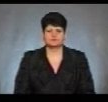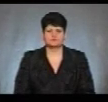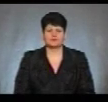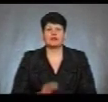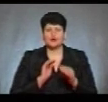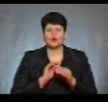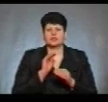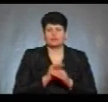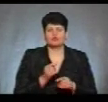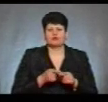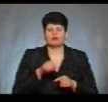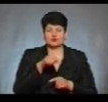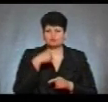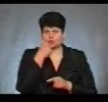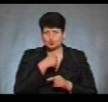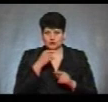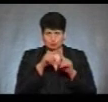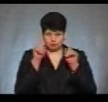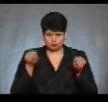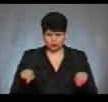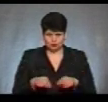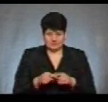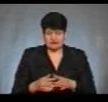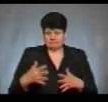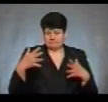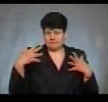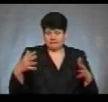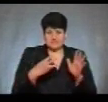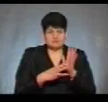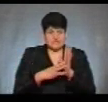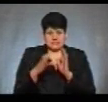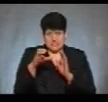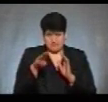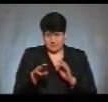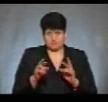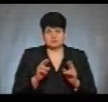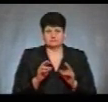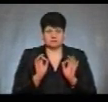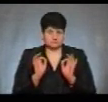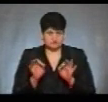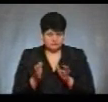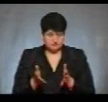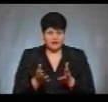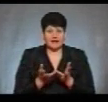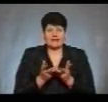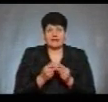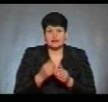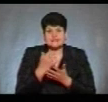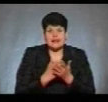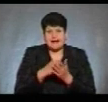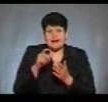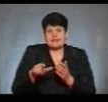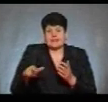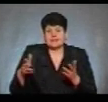Додамо, що цьогоріч бюлетень рекордно довгий, 80 сантиметрів, якщо не помиляюся, через кількість кандидатів.